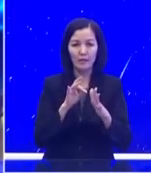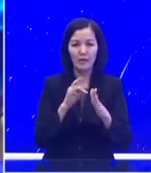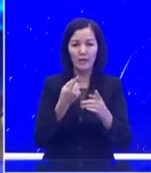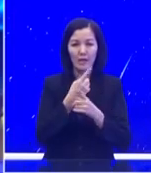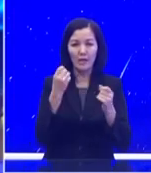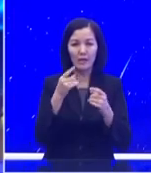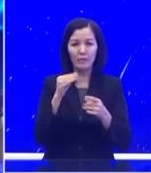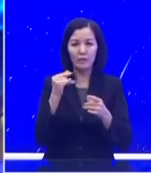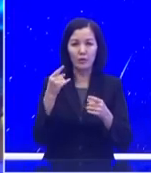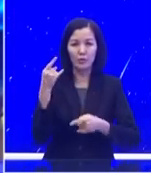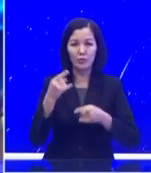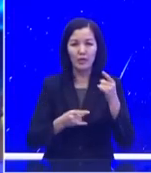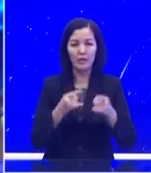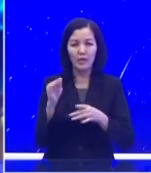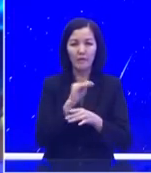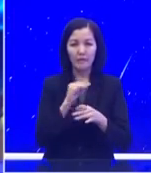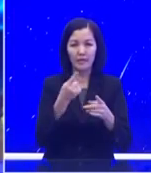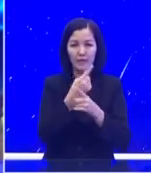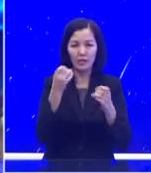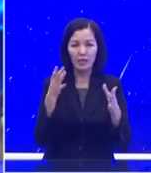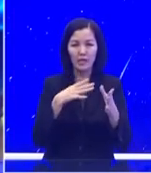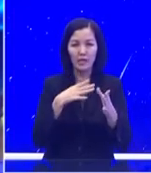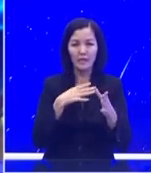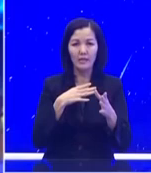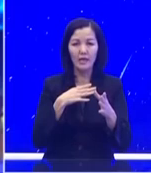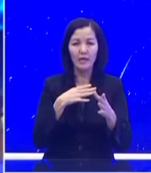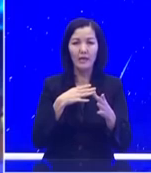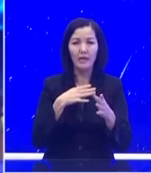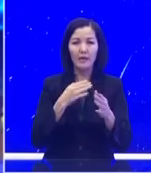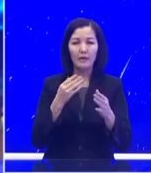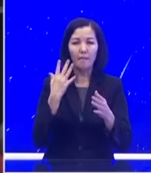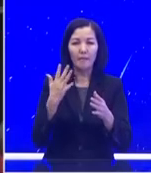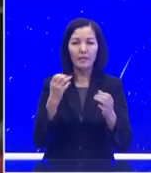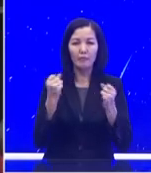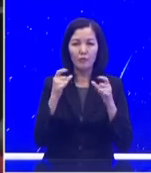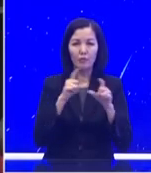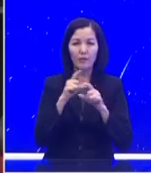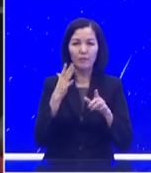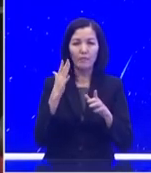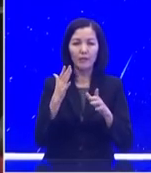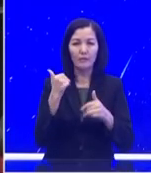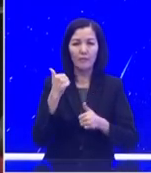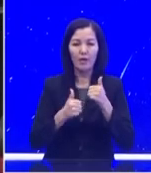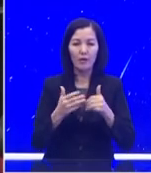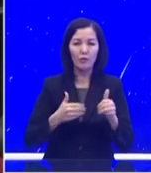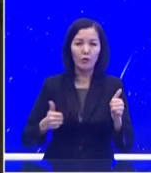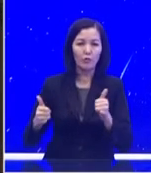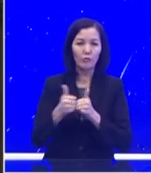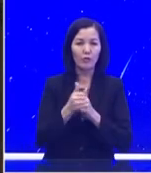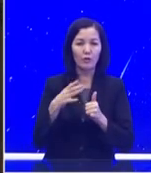Жетісу медиа алаңында ресми түрде жарияланды. Айта кетейік, өңірлік мекеме 5 сынақтан тұратын байқауда топ жарып отыр.